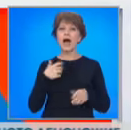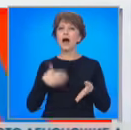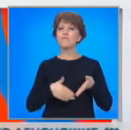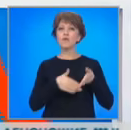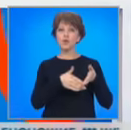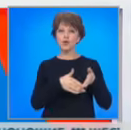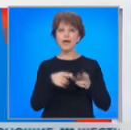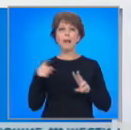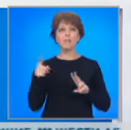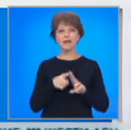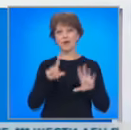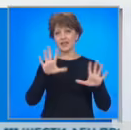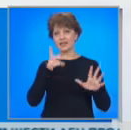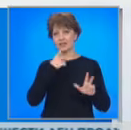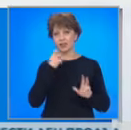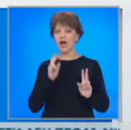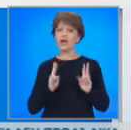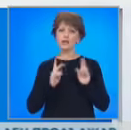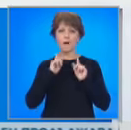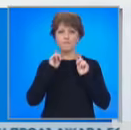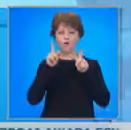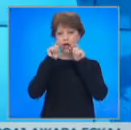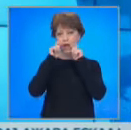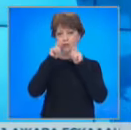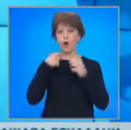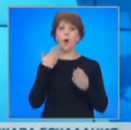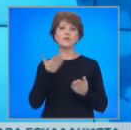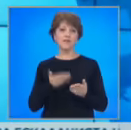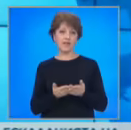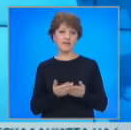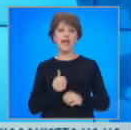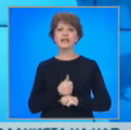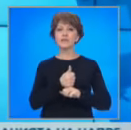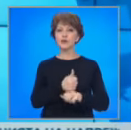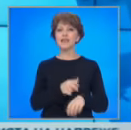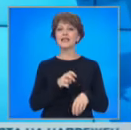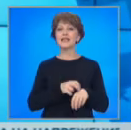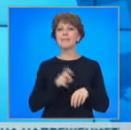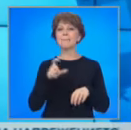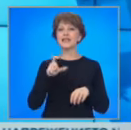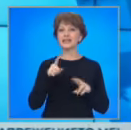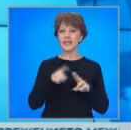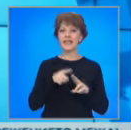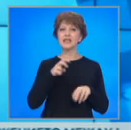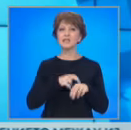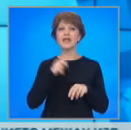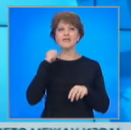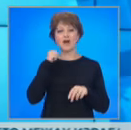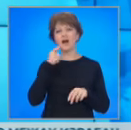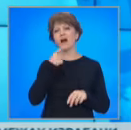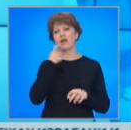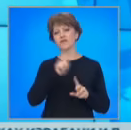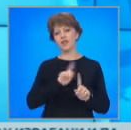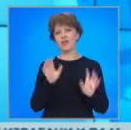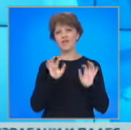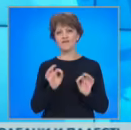Петков на 10. Решението може да бъде обжалвано. Депутатът от ДПС Димитър Аврамов отрече да изнудвал